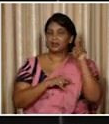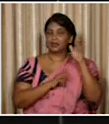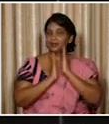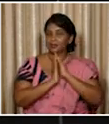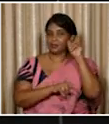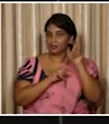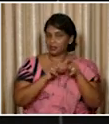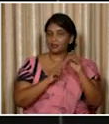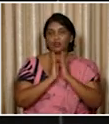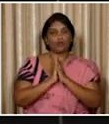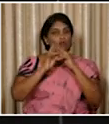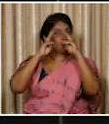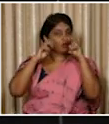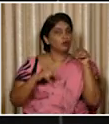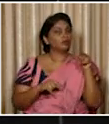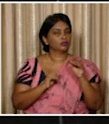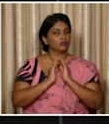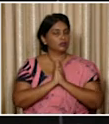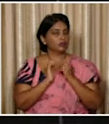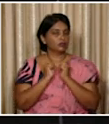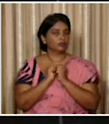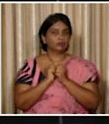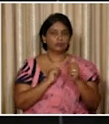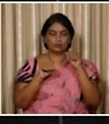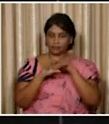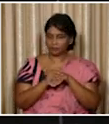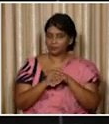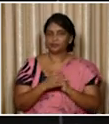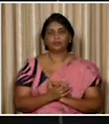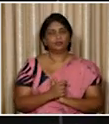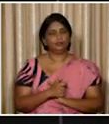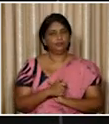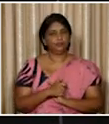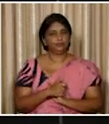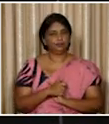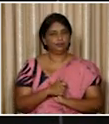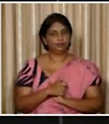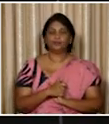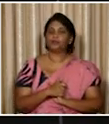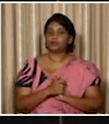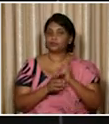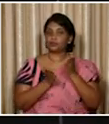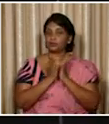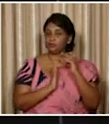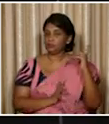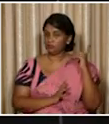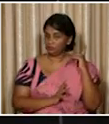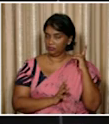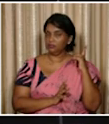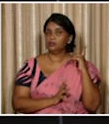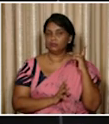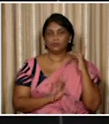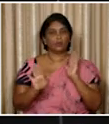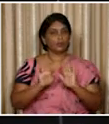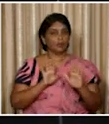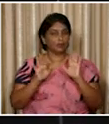1988 இந்திய அமைதிகாக்கும் படையின் கட்டுப்பாட்டில் அப்பகுதி இருந்தபோது இந்திய இராணுவத்தின் துணையுடன் மகா சிவராத்திரி விழா மிகச் சிறப்பாக